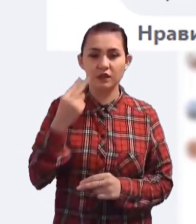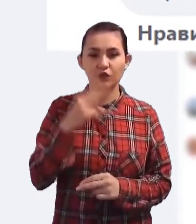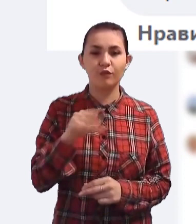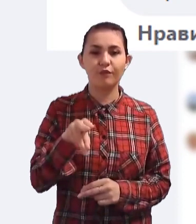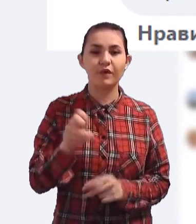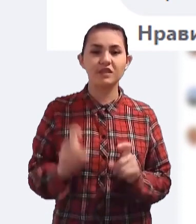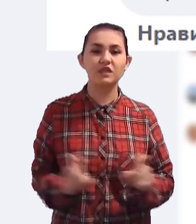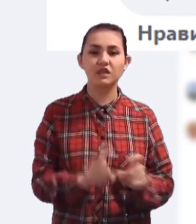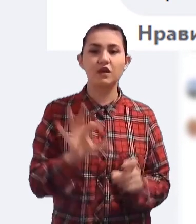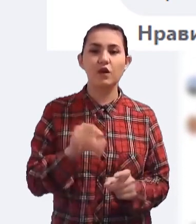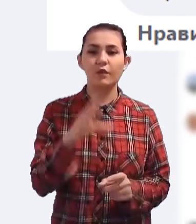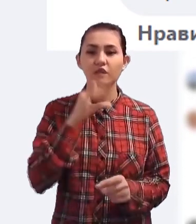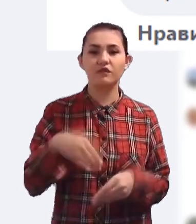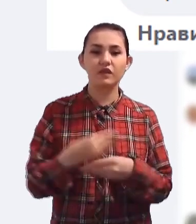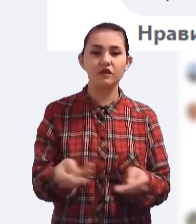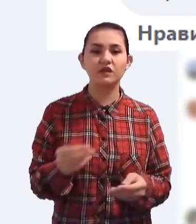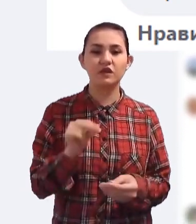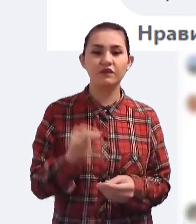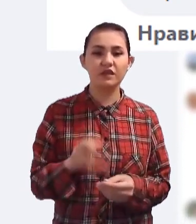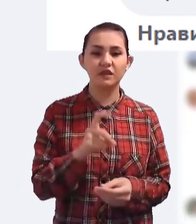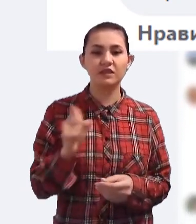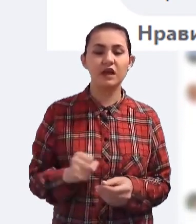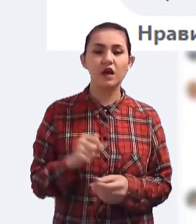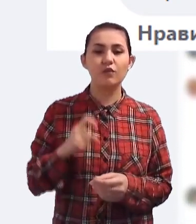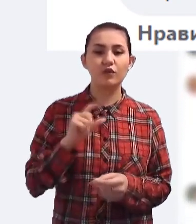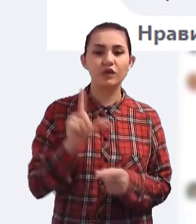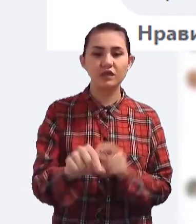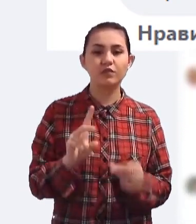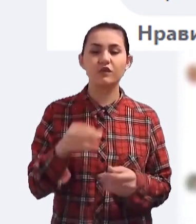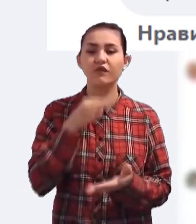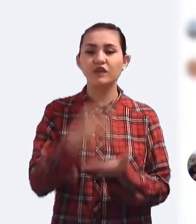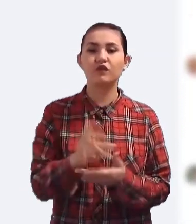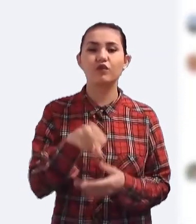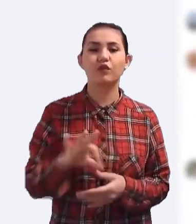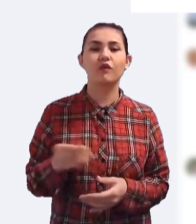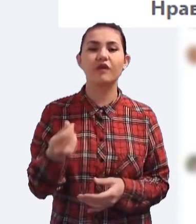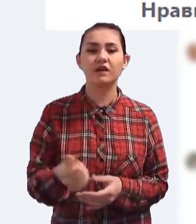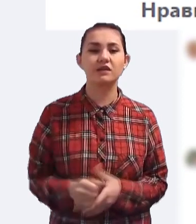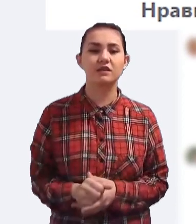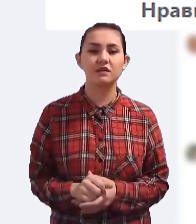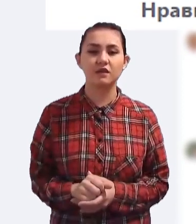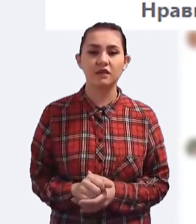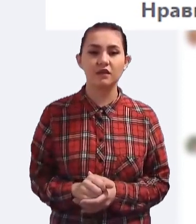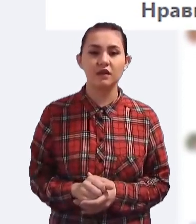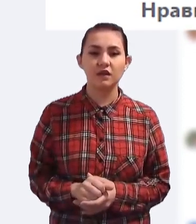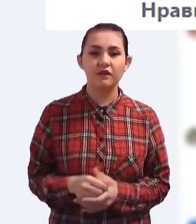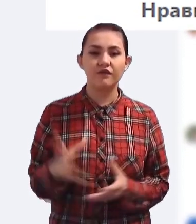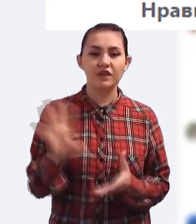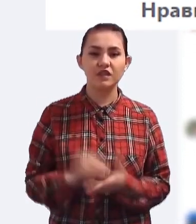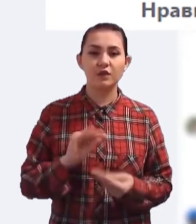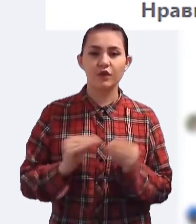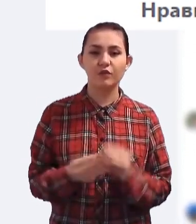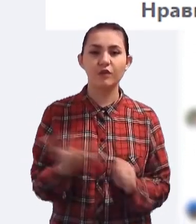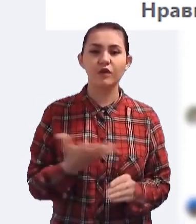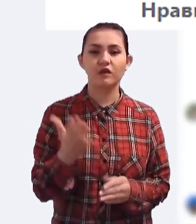на маршрутках, видаючи квитки за проїзд, а потім робіть висновки про вартість проїзду. Віталій Малишев. Вічна проблема, яку